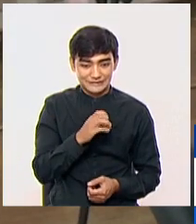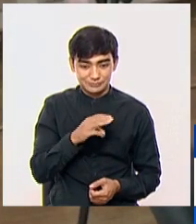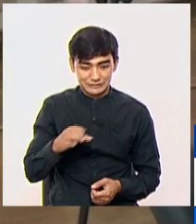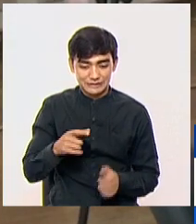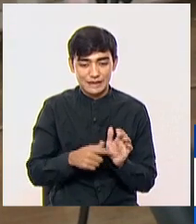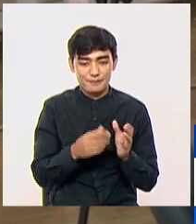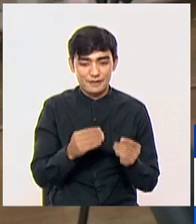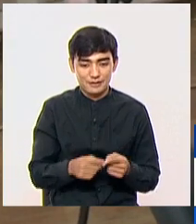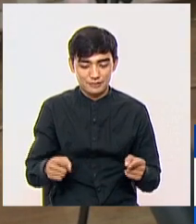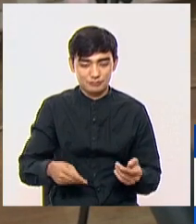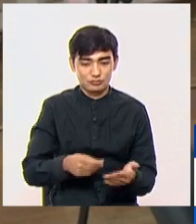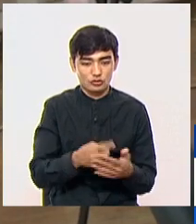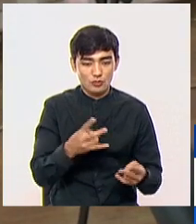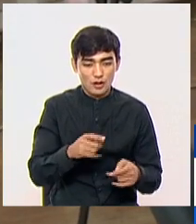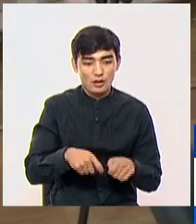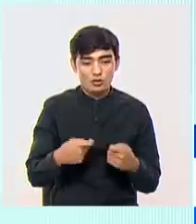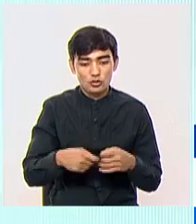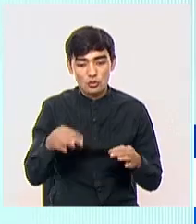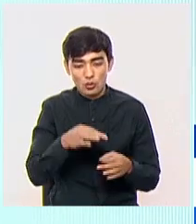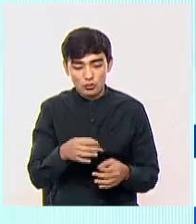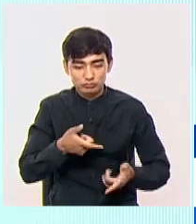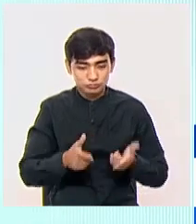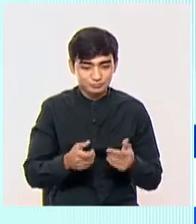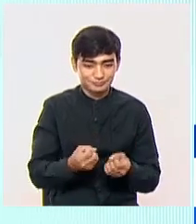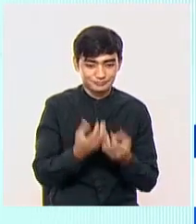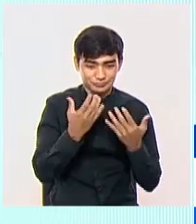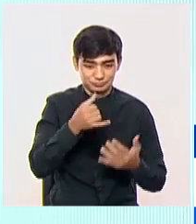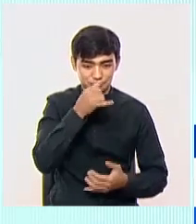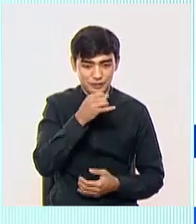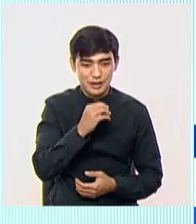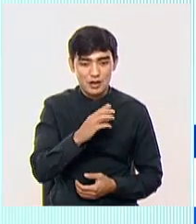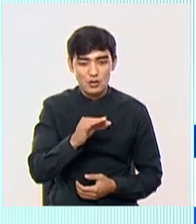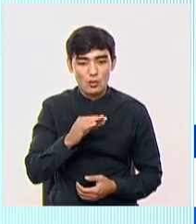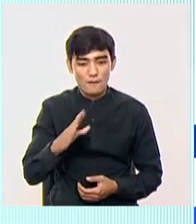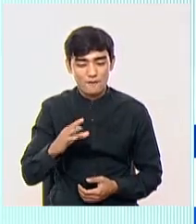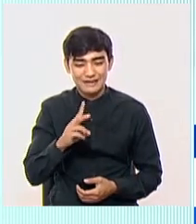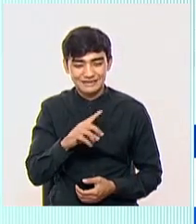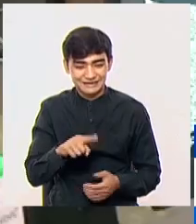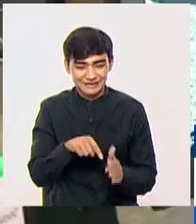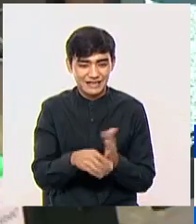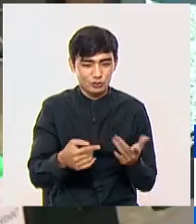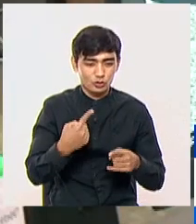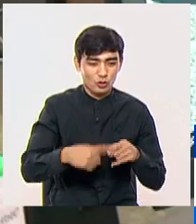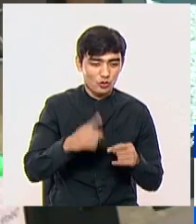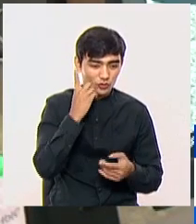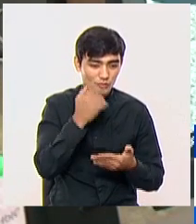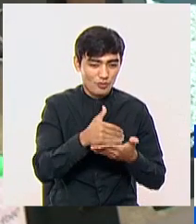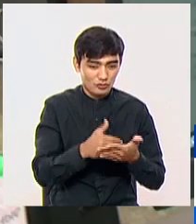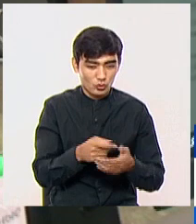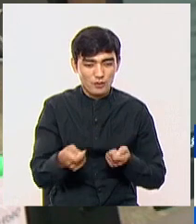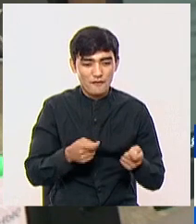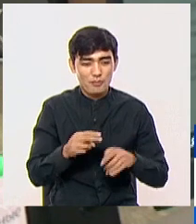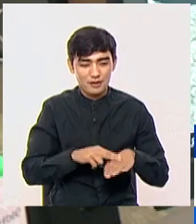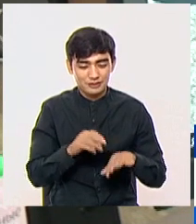на телефон. Протоколы о нарушении действительно не загружаются сейчас на портал ЕГОВ.КЗ и остальные мобильные приложения, подтвердили в управлении